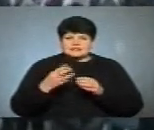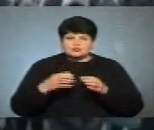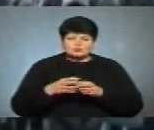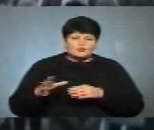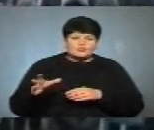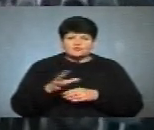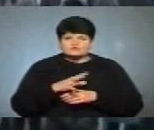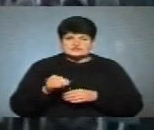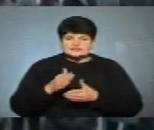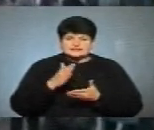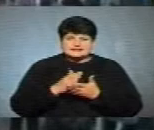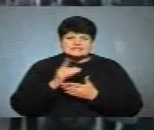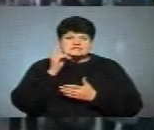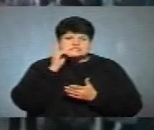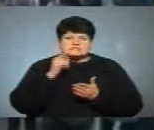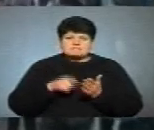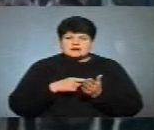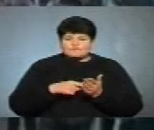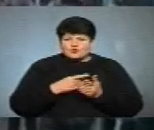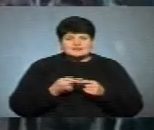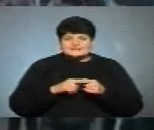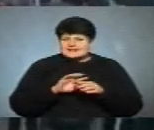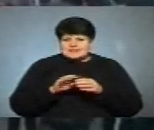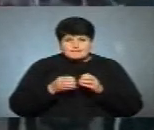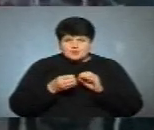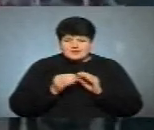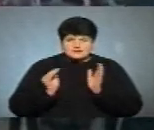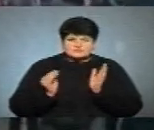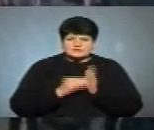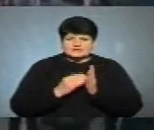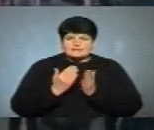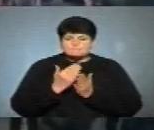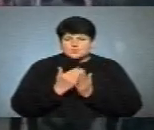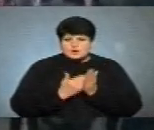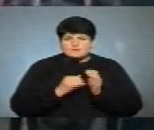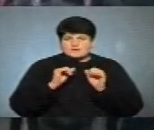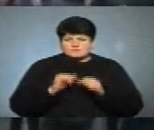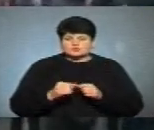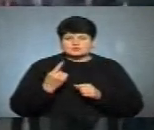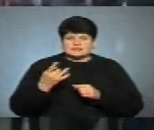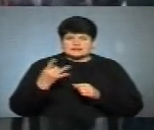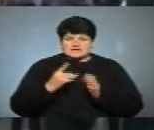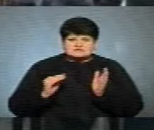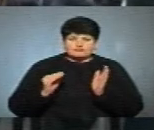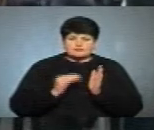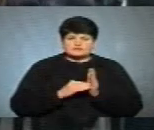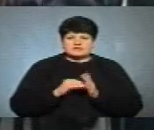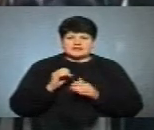всіх є смартфони. І це не проблема встановити цю програмку, і добре може один раз вбити туди щось, як в